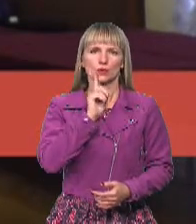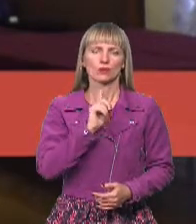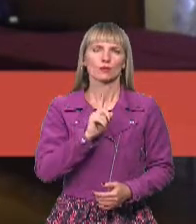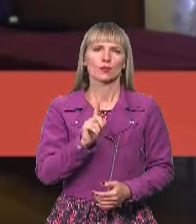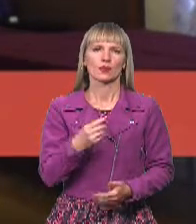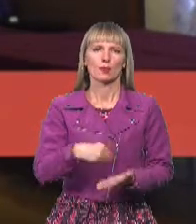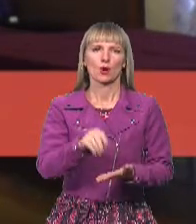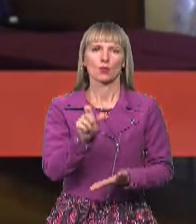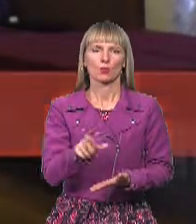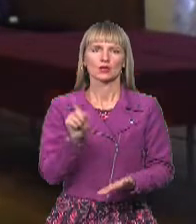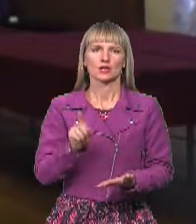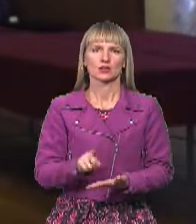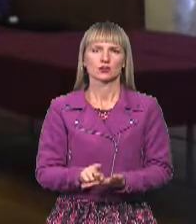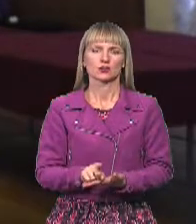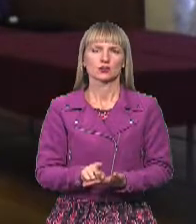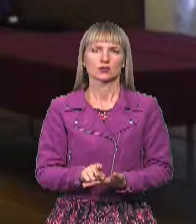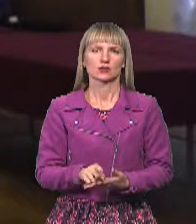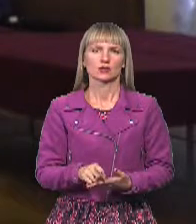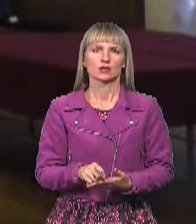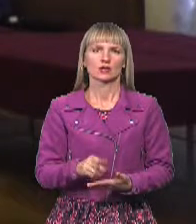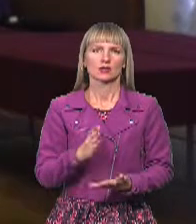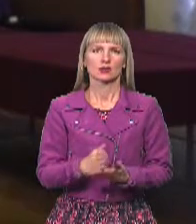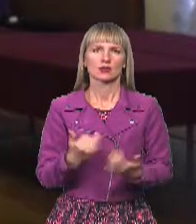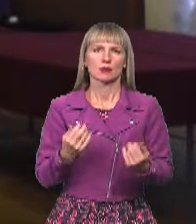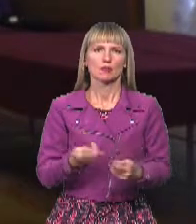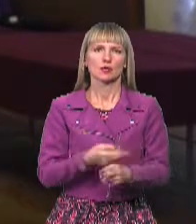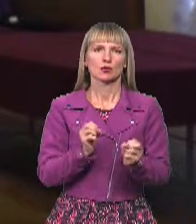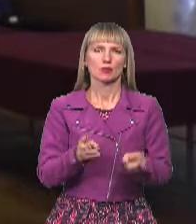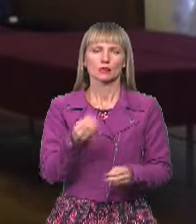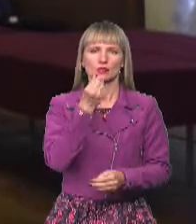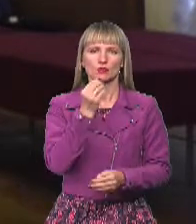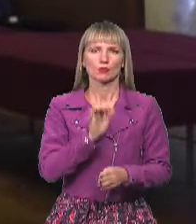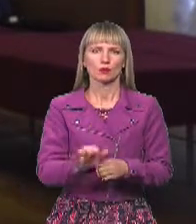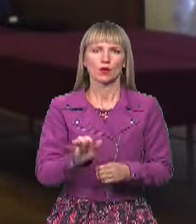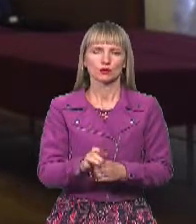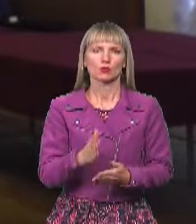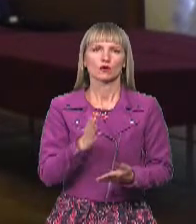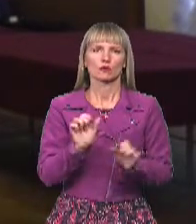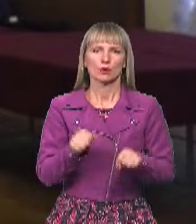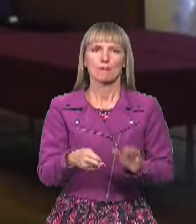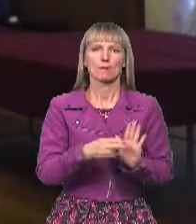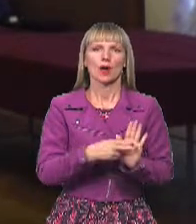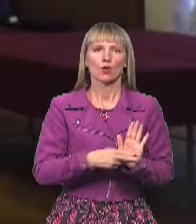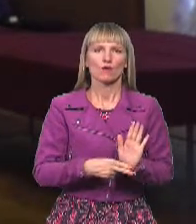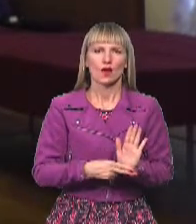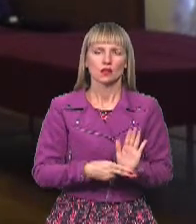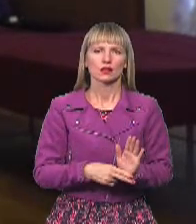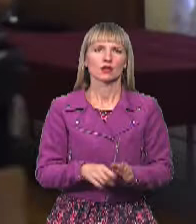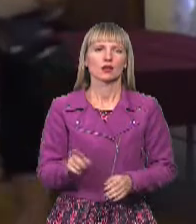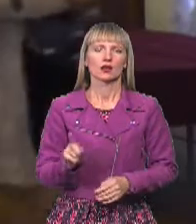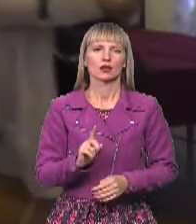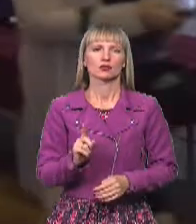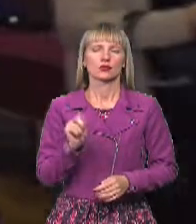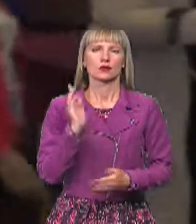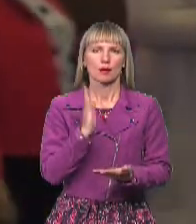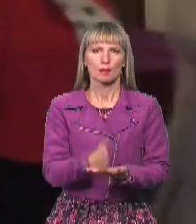мати тепер безпечний харчовий продукт, мати змогу його купувати, тому що виробники будуть націлені на те,